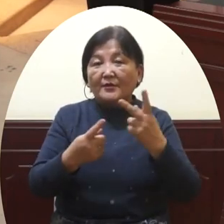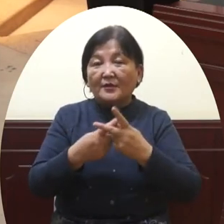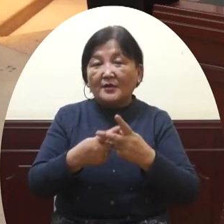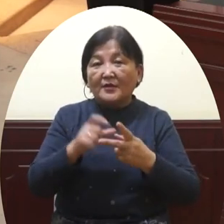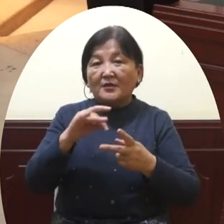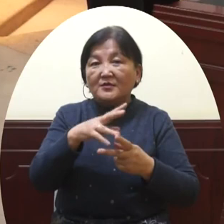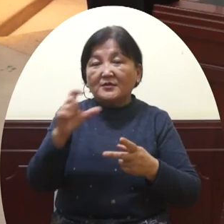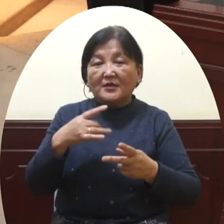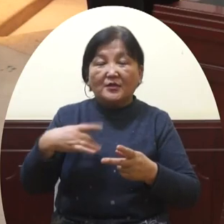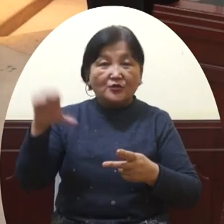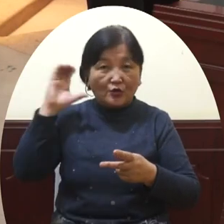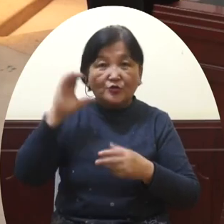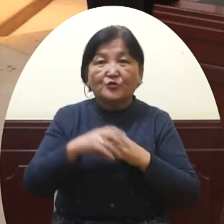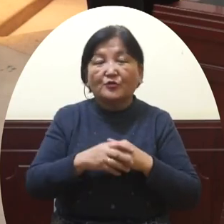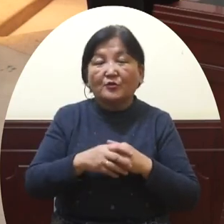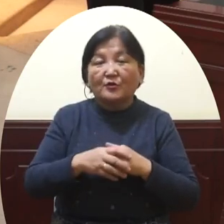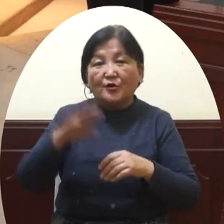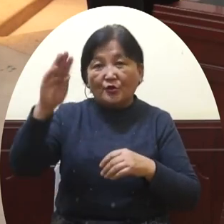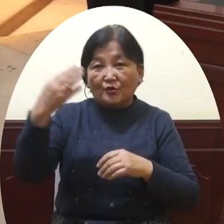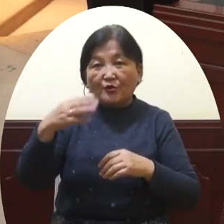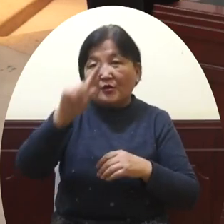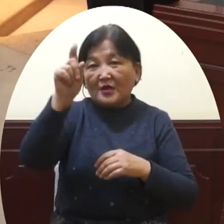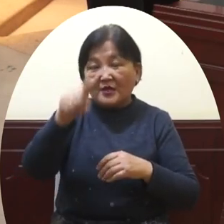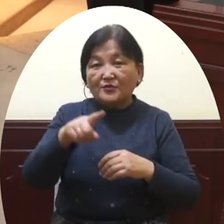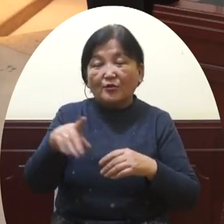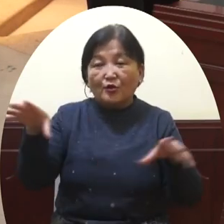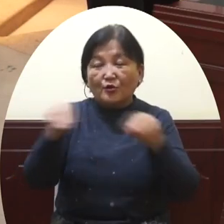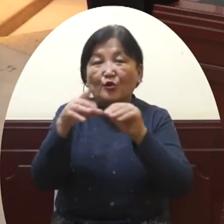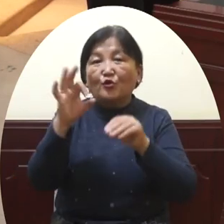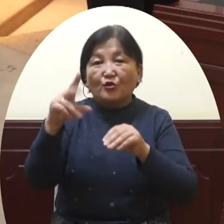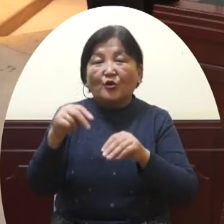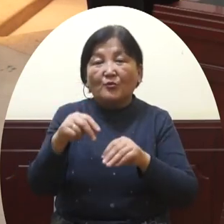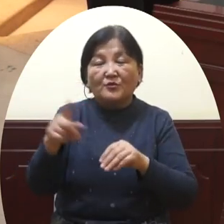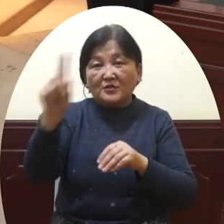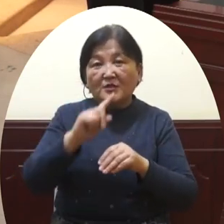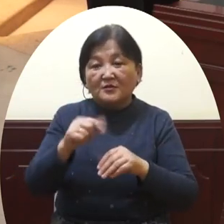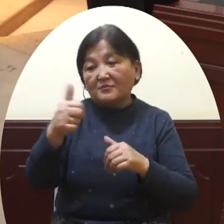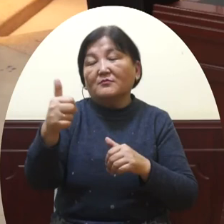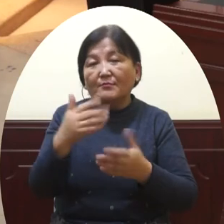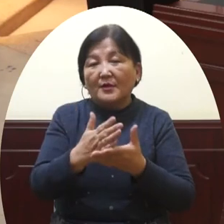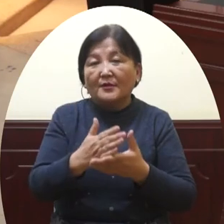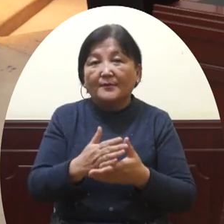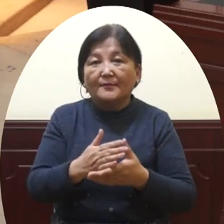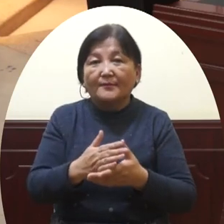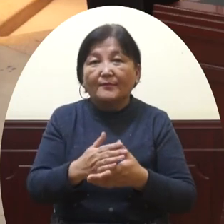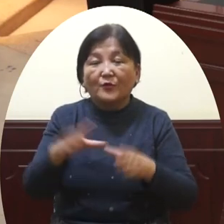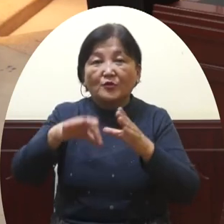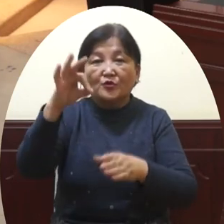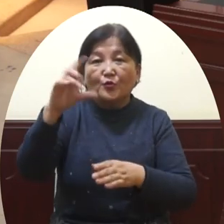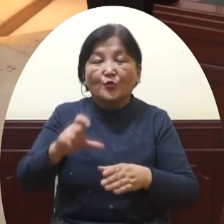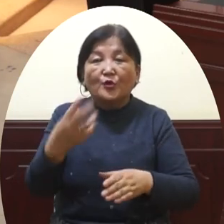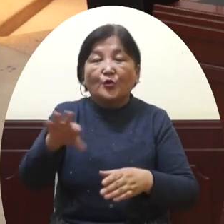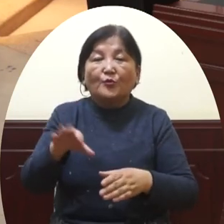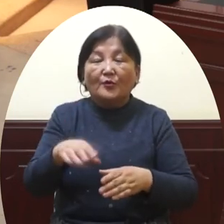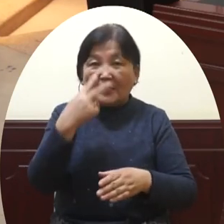өгөх нь үл их сонсдог тийм. Тэнд бол яг тодорхой асуудлаар ингээд тавчхаа мэдээлэл бас яг өнөөдрийн лекц бол бас ингээд ялангуяа ингээд яг сонгогч хүний